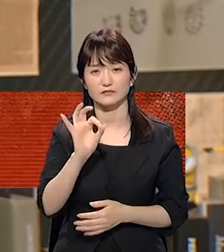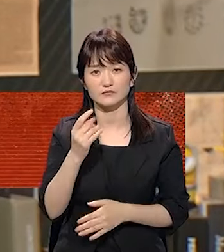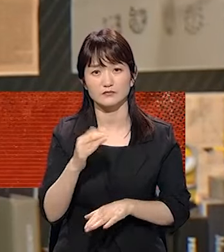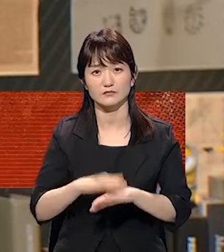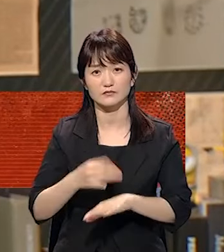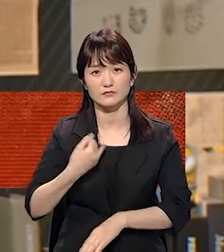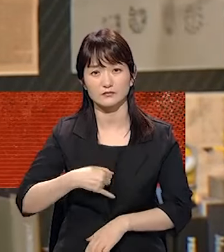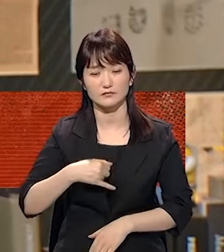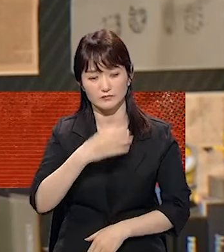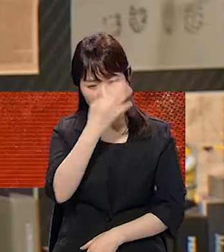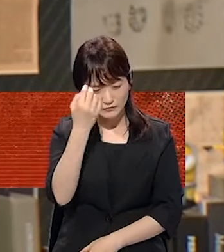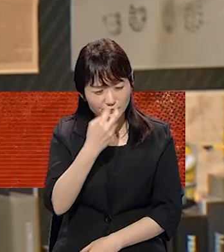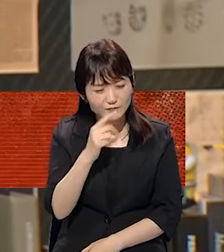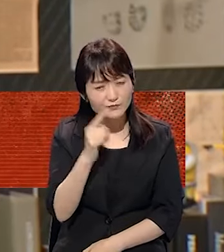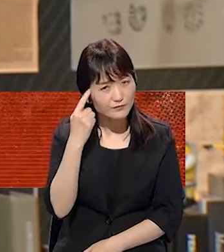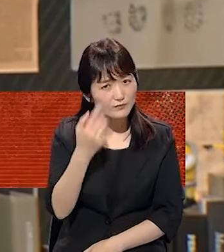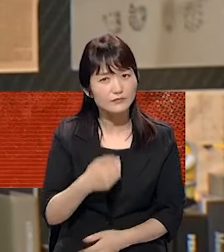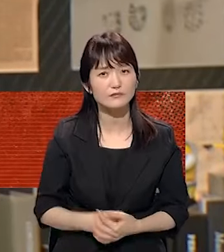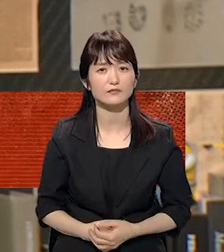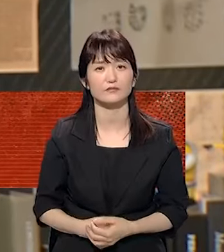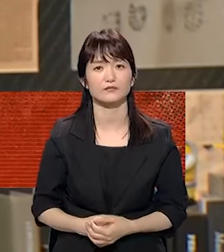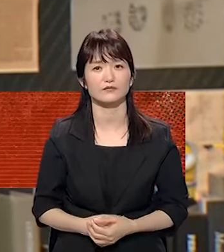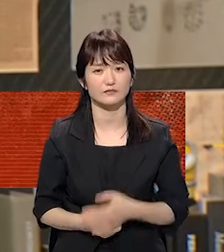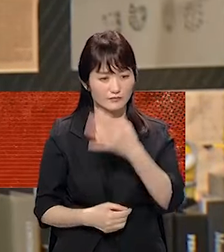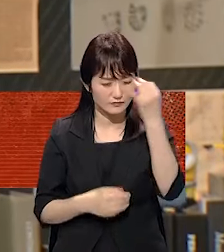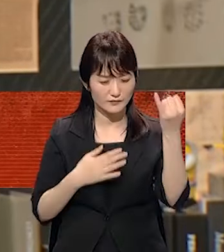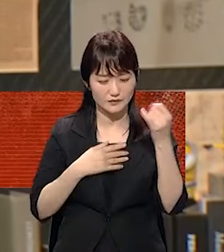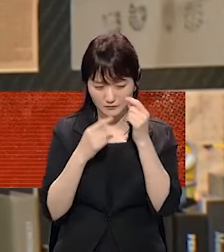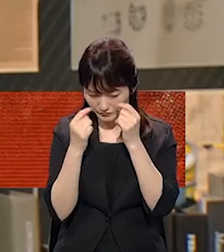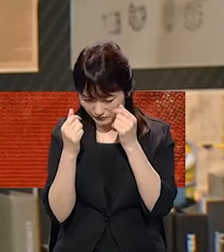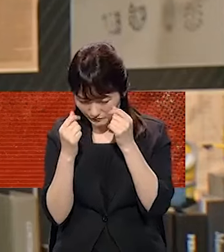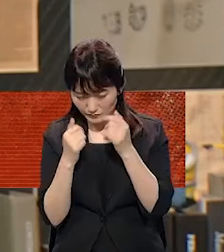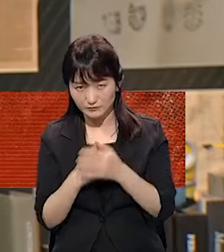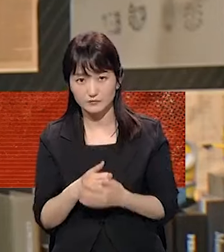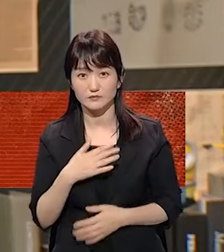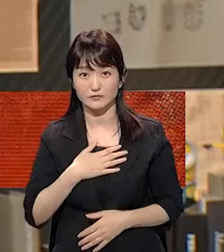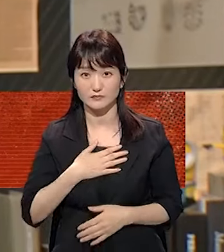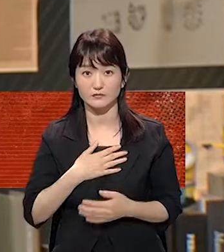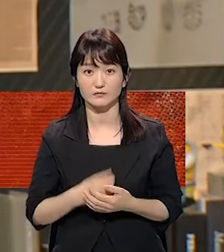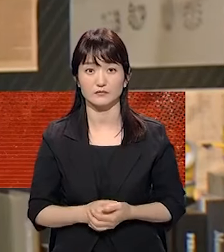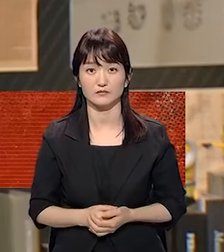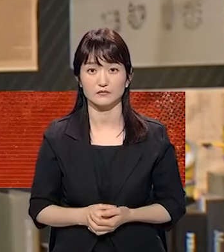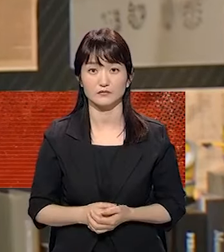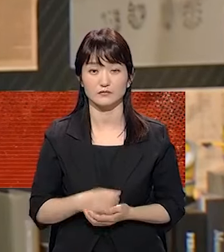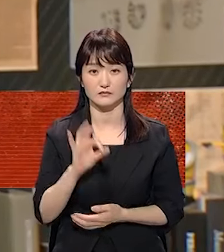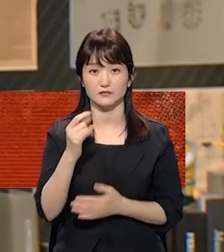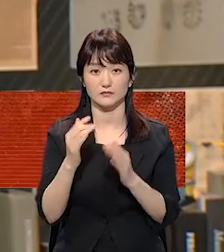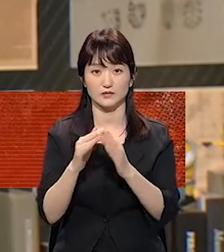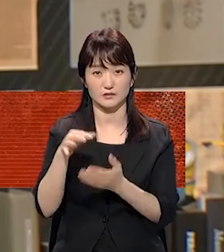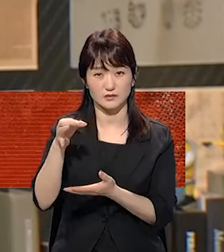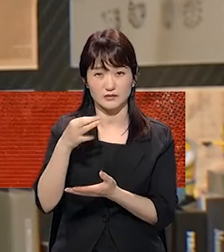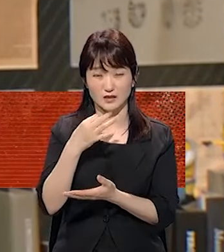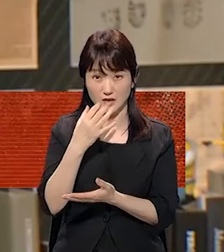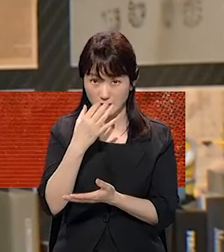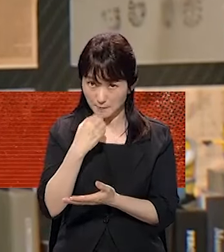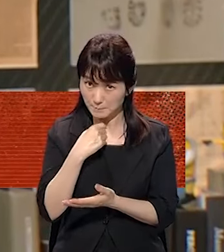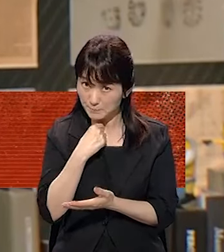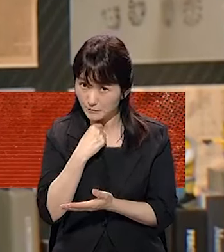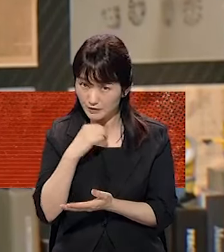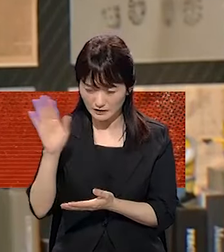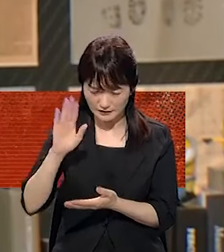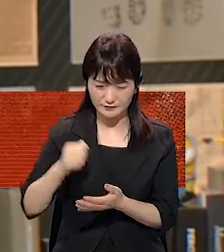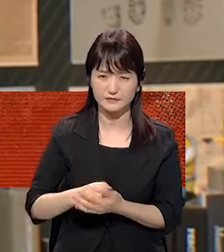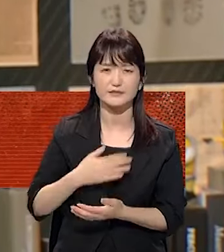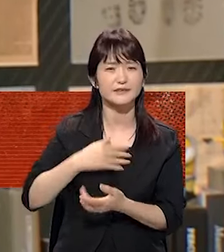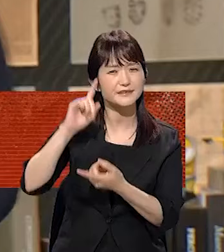오죽 옆에서 이상한 소리를 해야되면 할머니가 내 눈치를 볼까 혹여 내가 뭐 외가 재산 탐내 걱정하나 본데 아이고 삼촌 나 그런 거